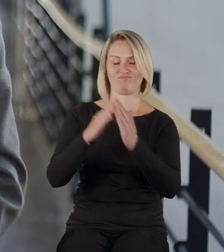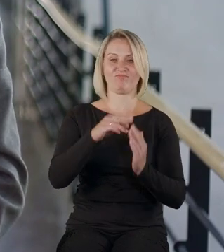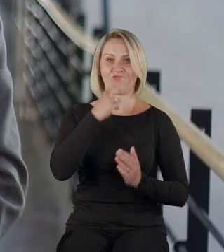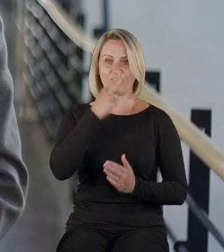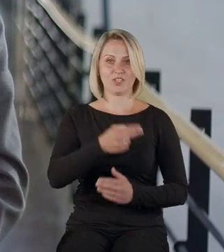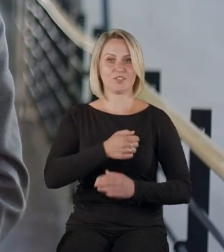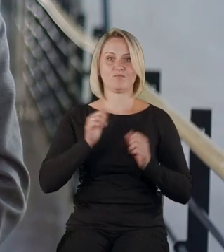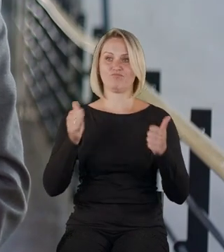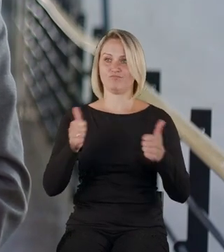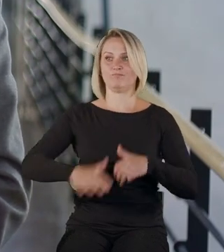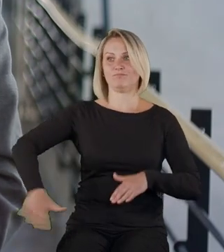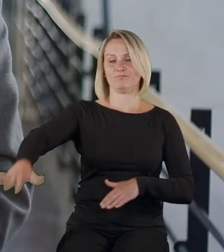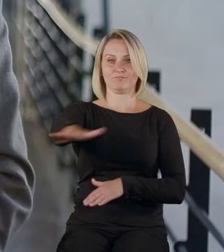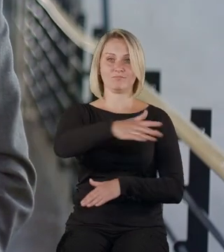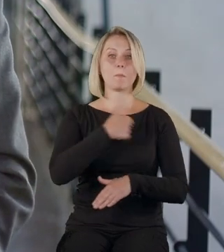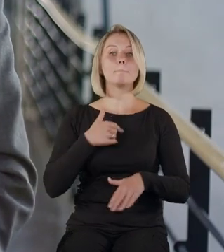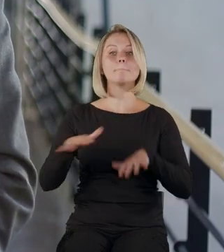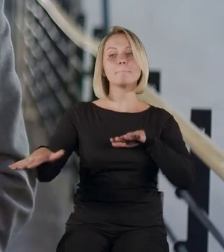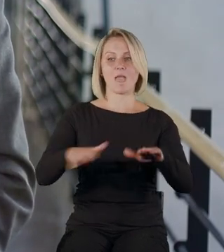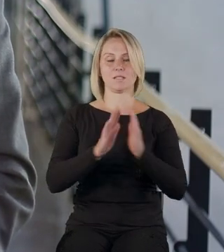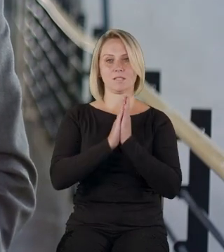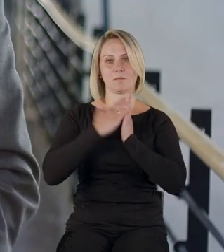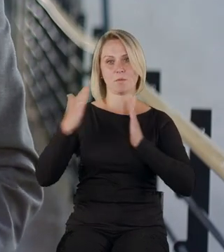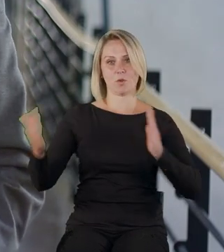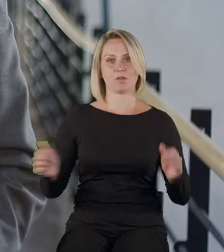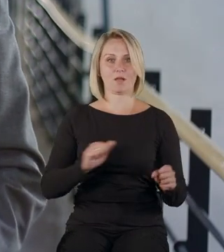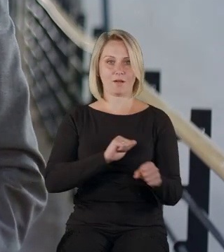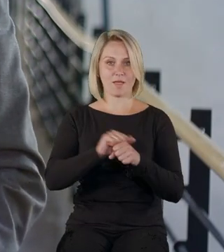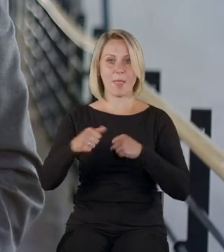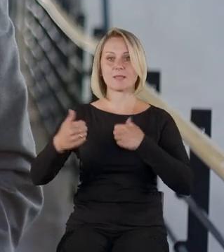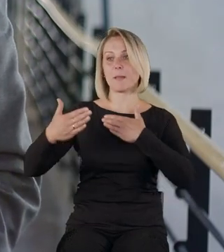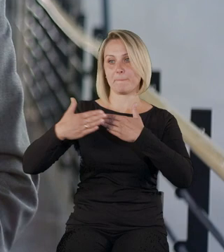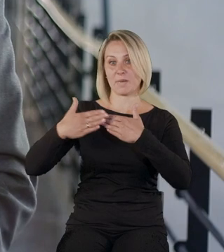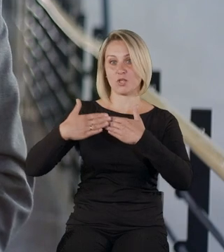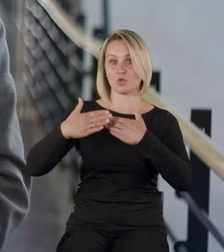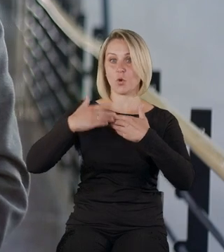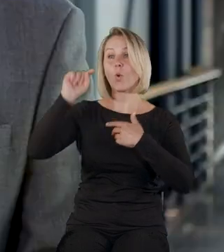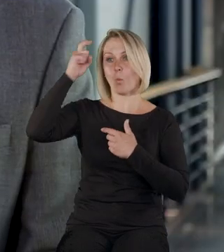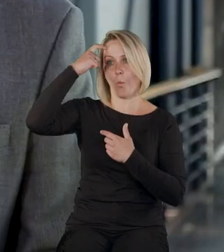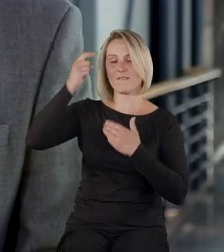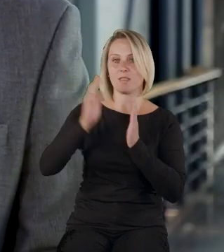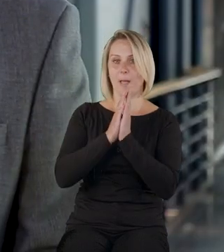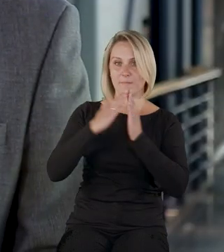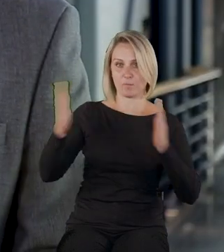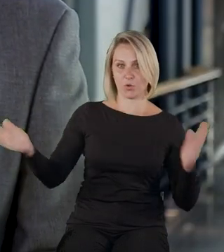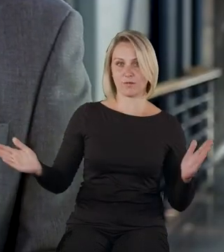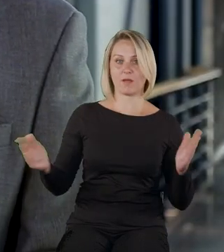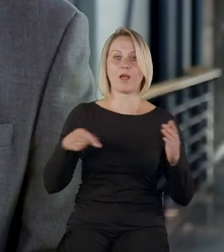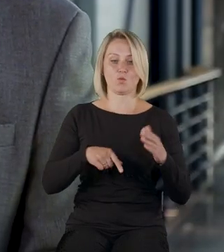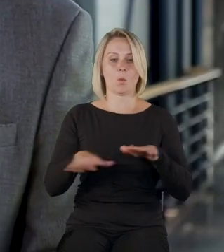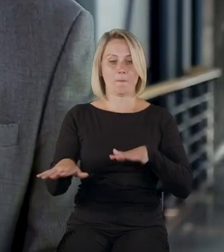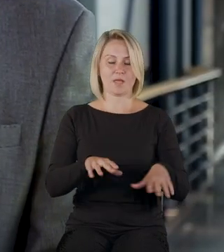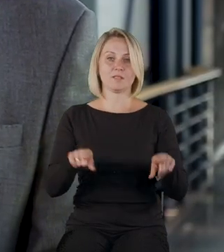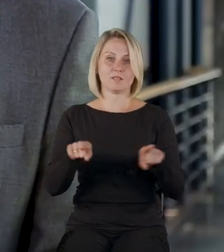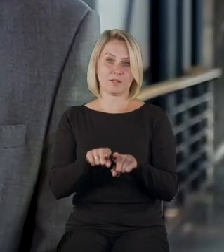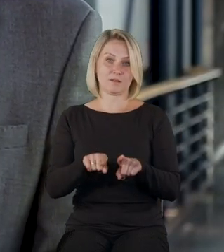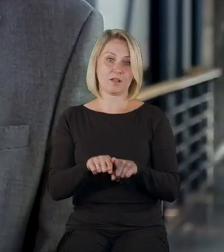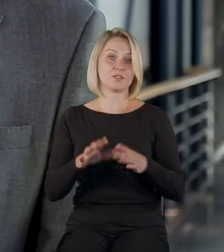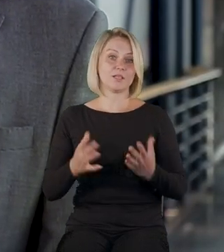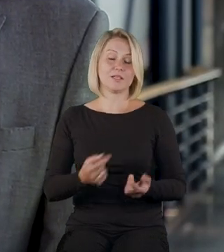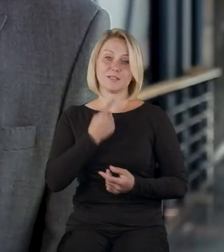świetną infrastrukturę, na miejscu bibliotekę, niedaleko jest biblioteka główna. Chciałbym także powiedzieć,